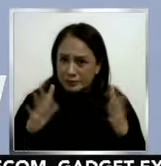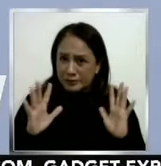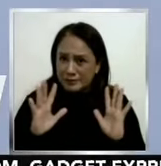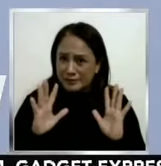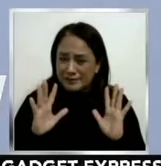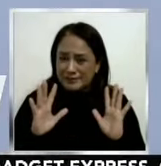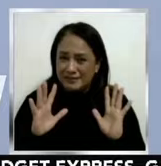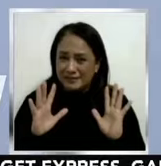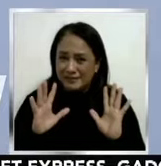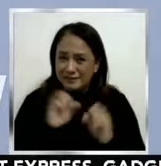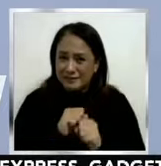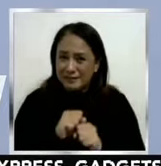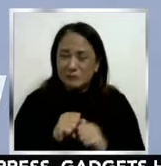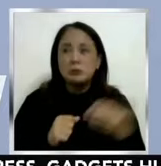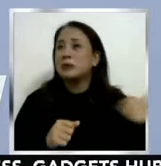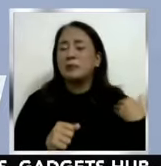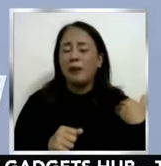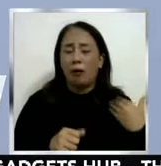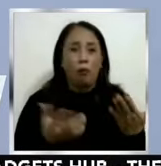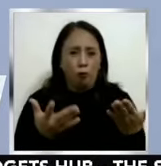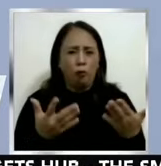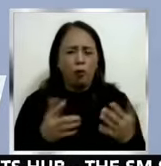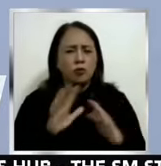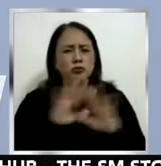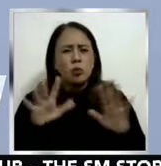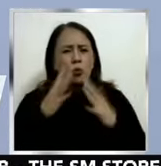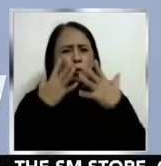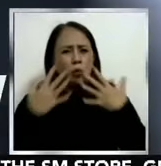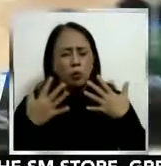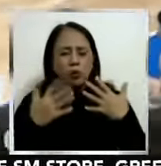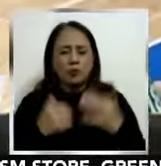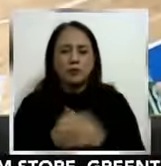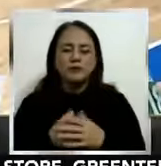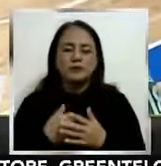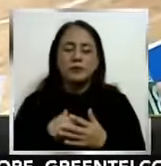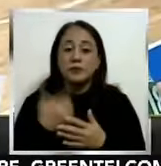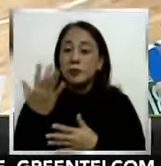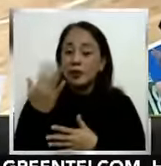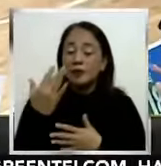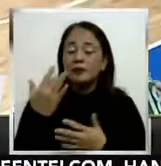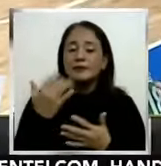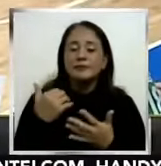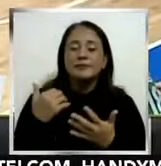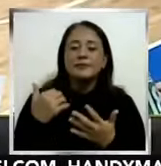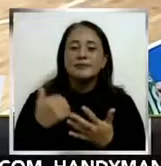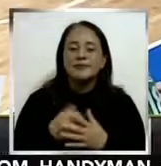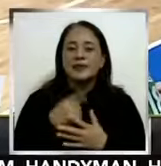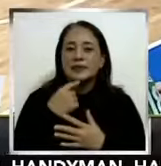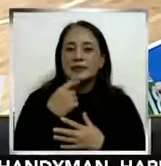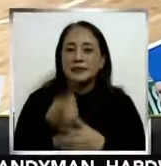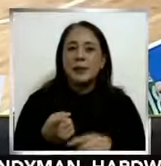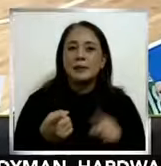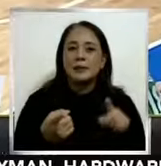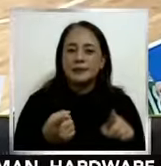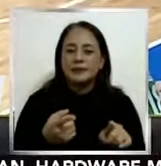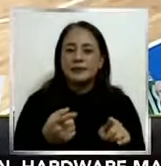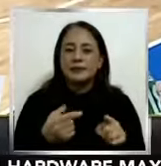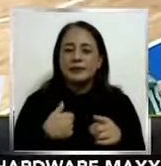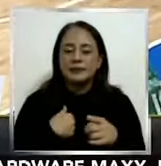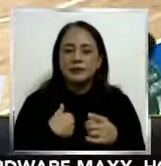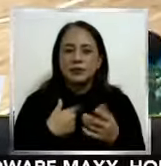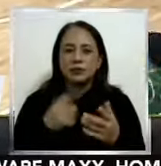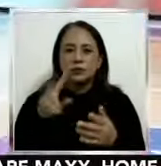hindi pa coach, hindi pa. Huwag kayong malungkot dyan. Sabi ko... Ang Squires naman, na noong 2009 pa